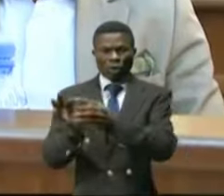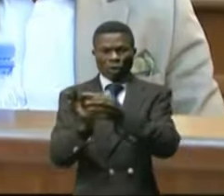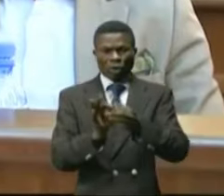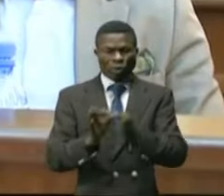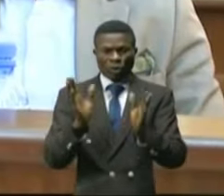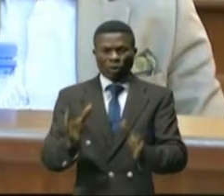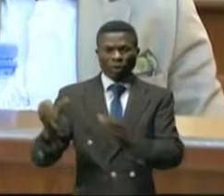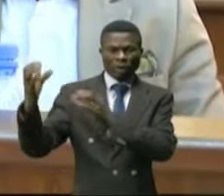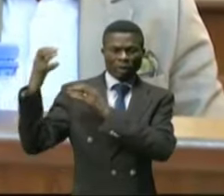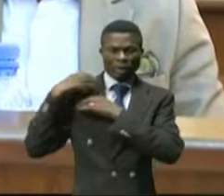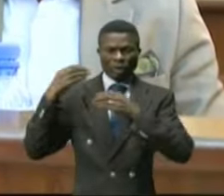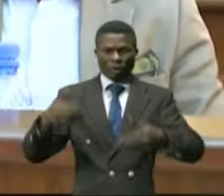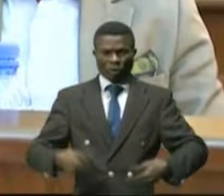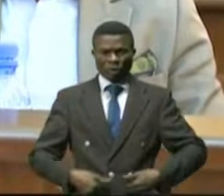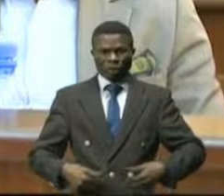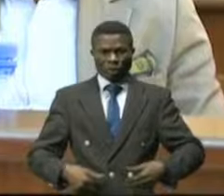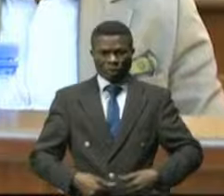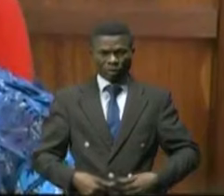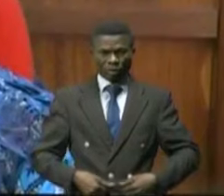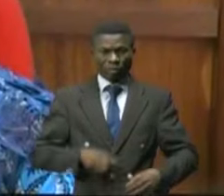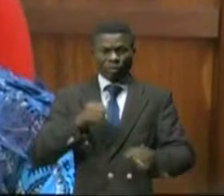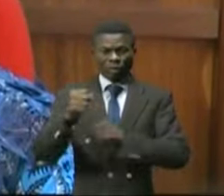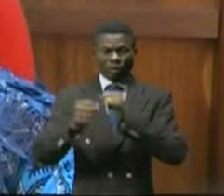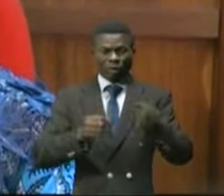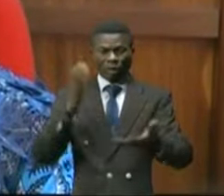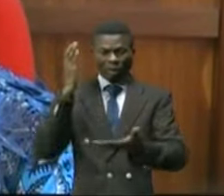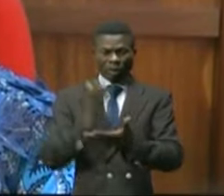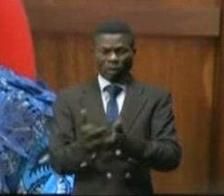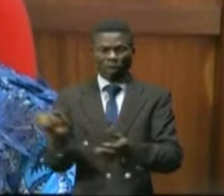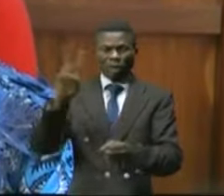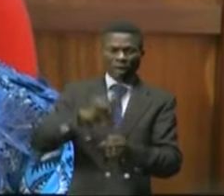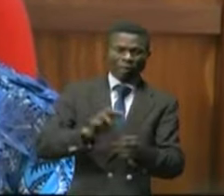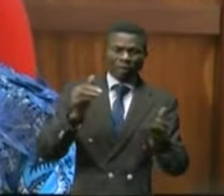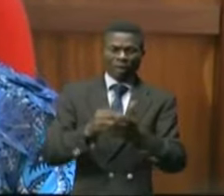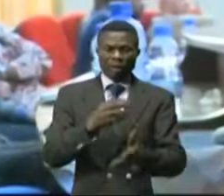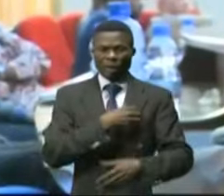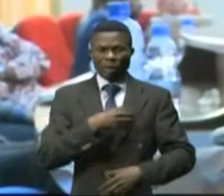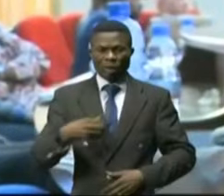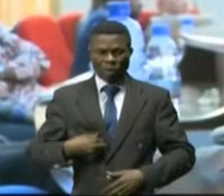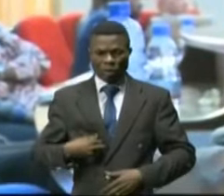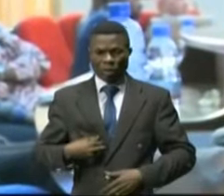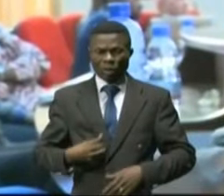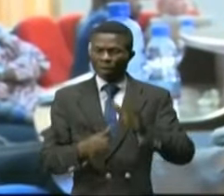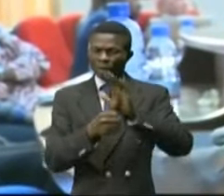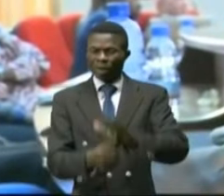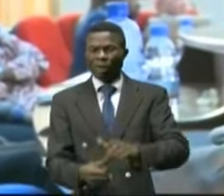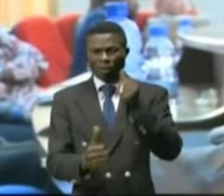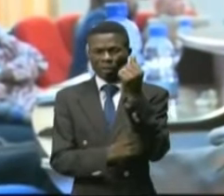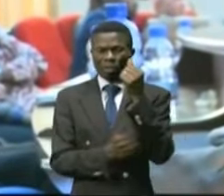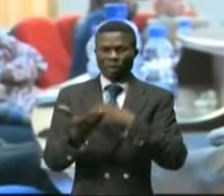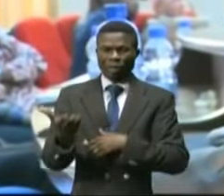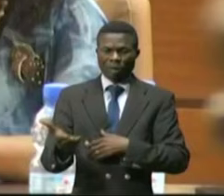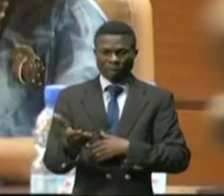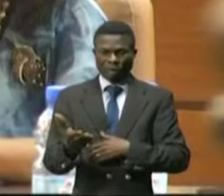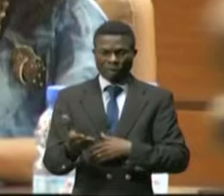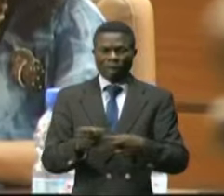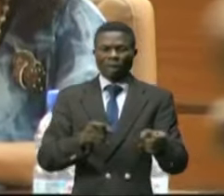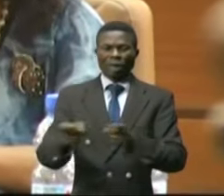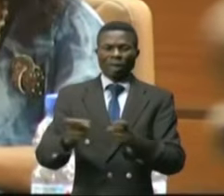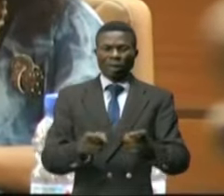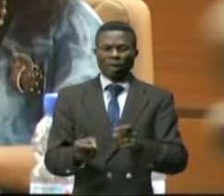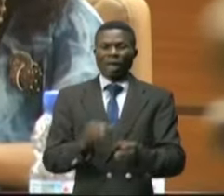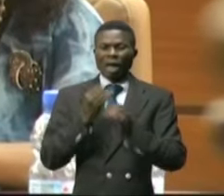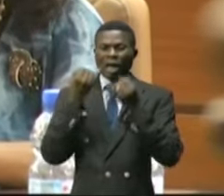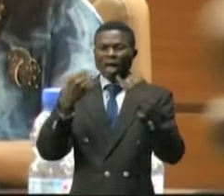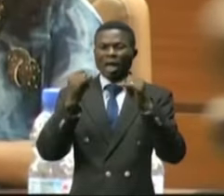en charge de la jeunesse, lutte contre les violences faites à la femme et traite des personnes. Au menu, la gestion des bases des